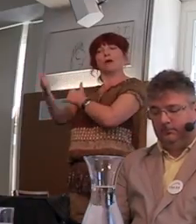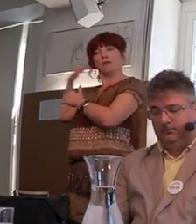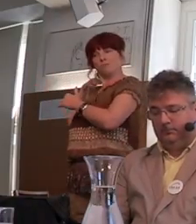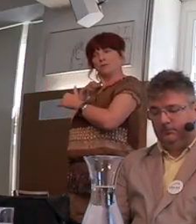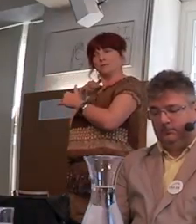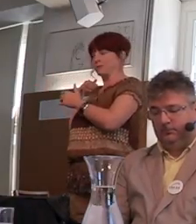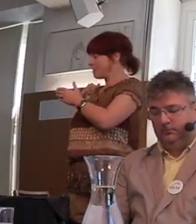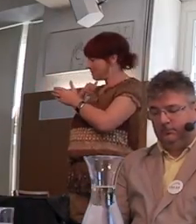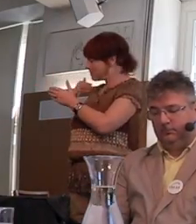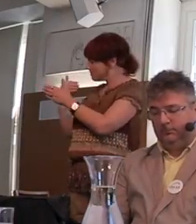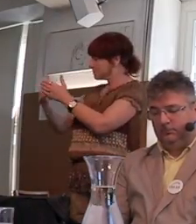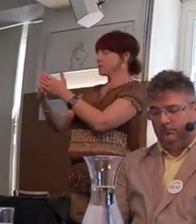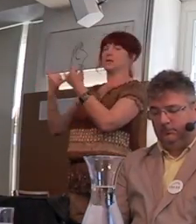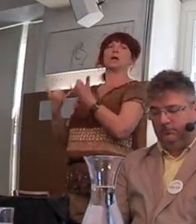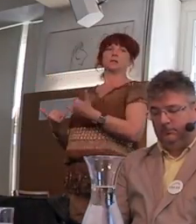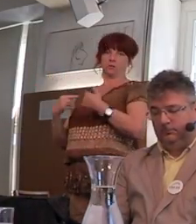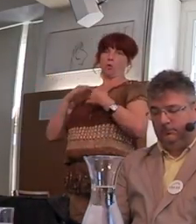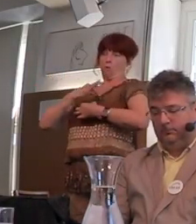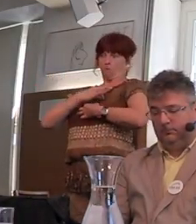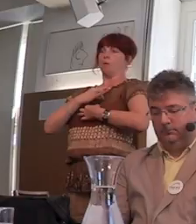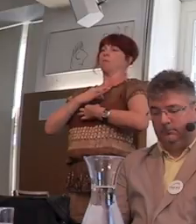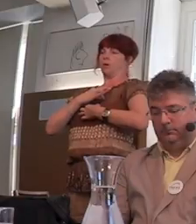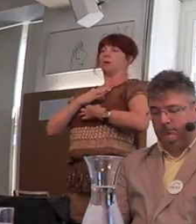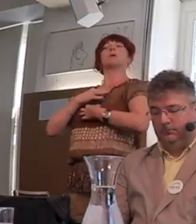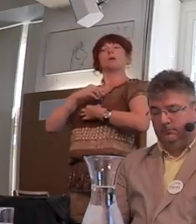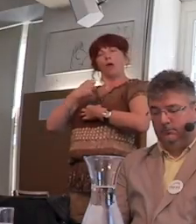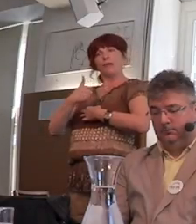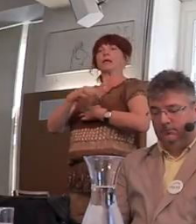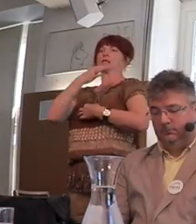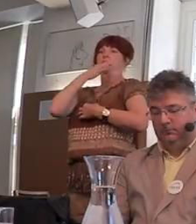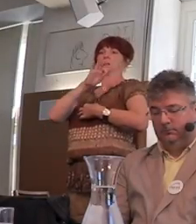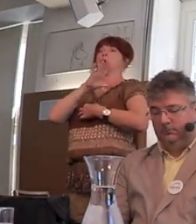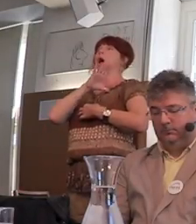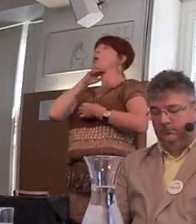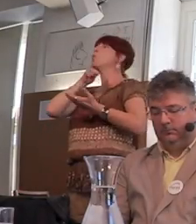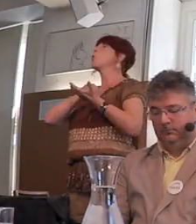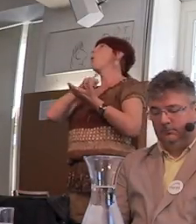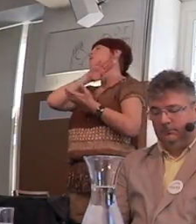finde ich, hat sich einiges gebessert, aber es ist auch noch vieles zu tun.